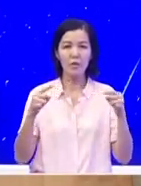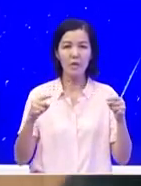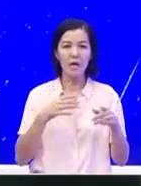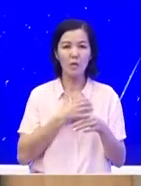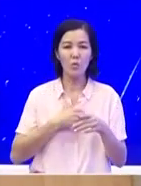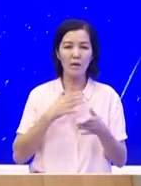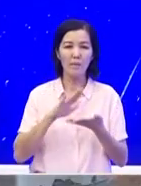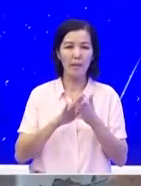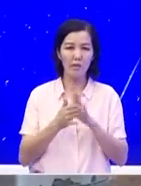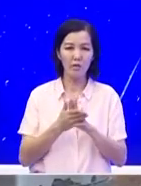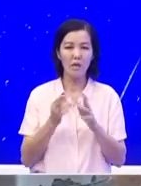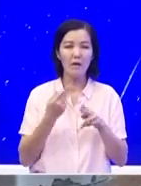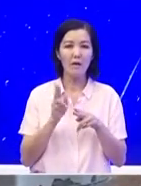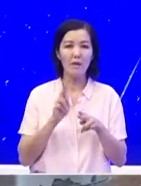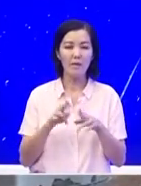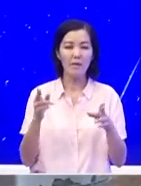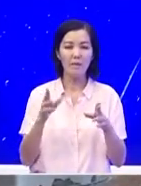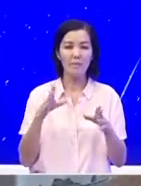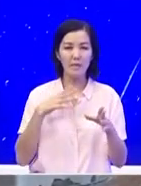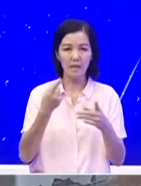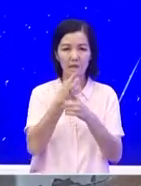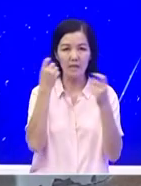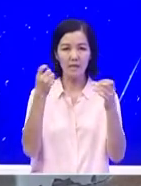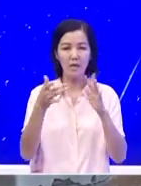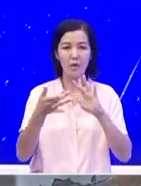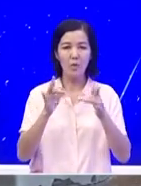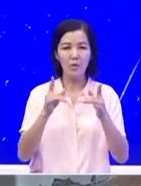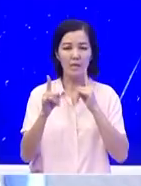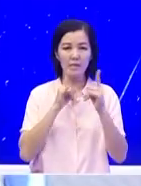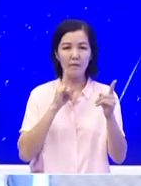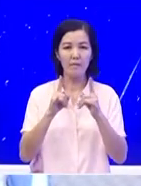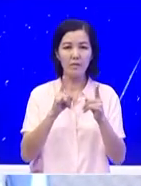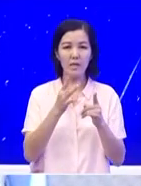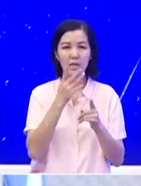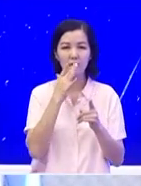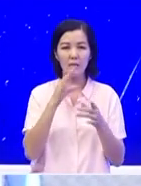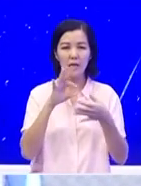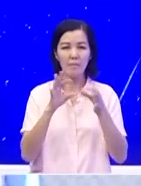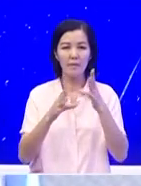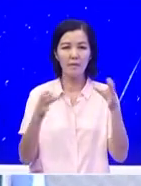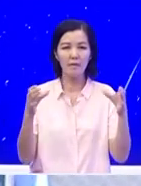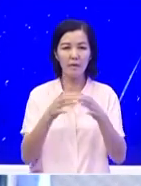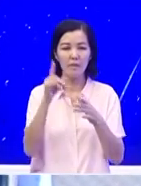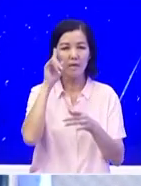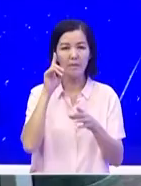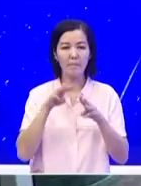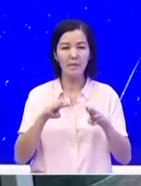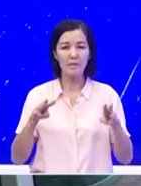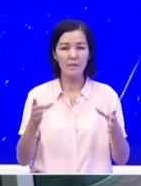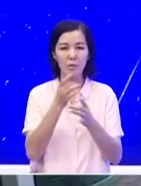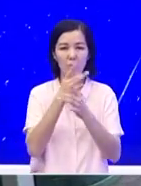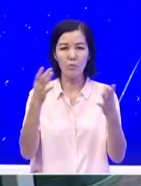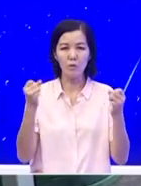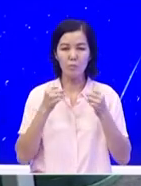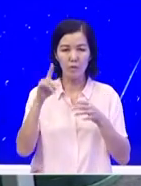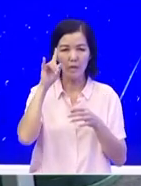другие актуальные положения. Об этом стало известно в ходе онлайн-совещания Национального олимпийского комитета Казахстана и Министерства культуры и спорта